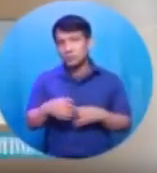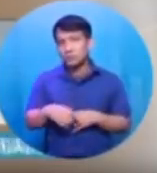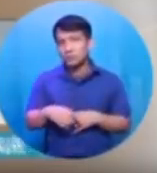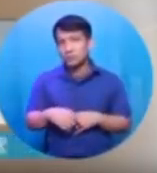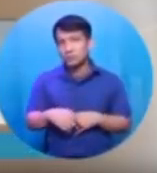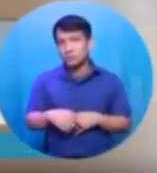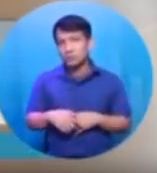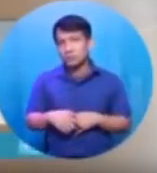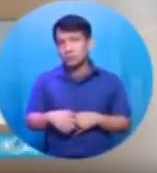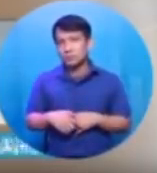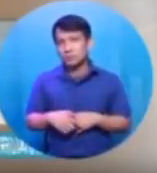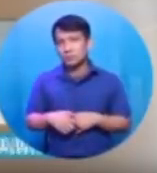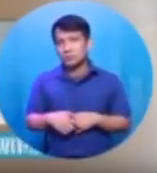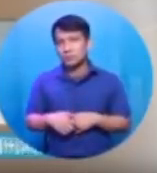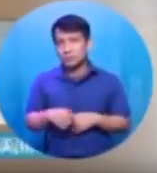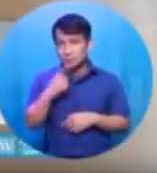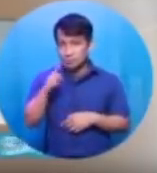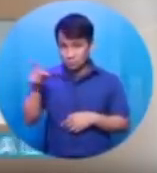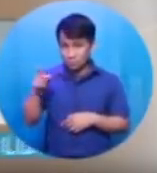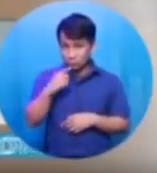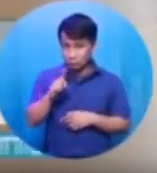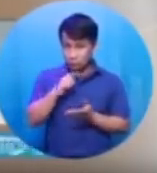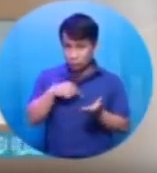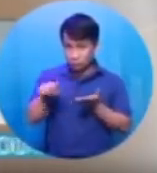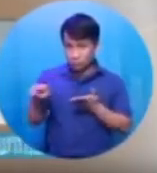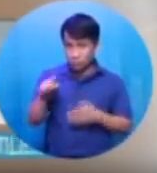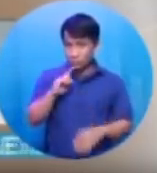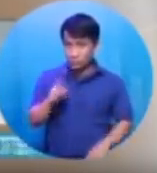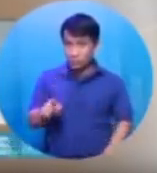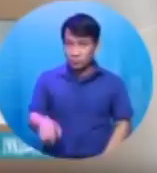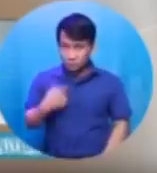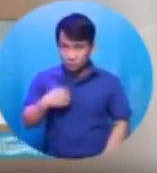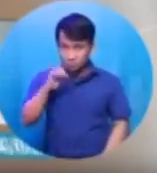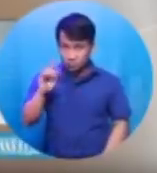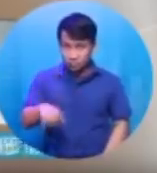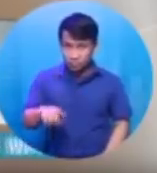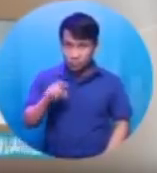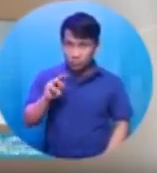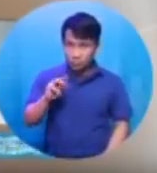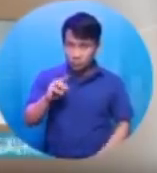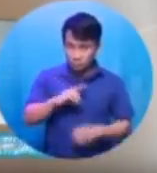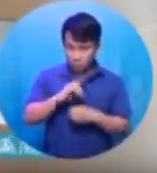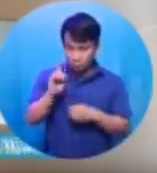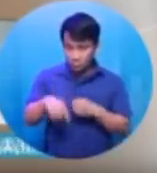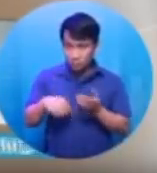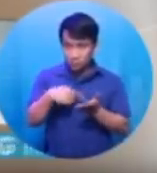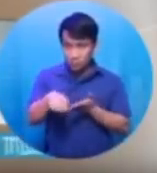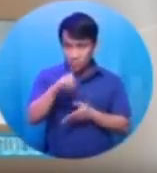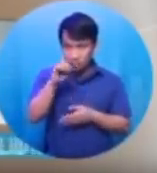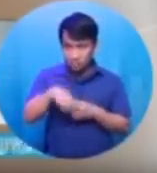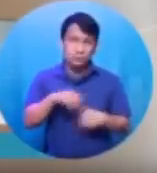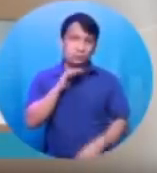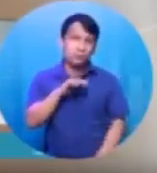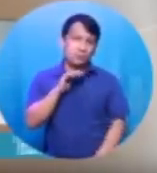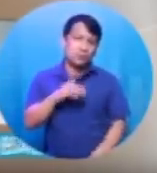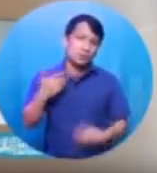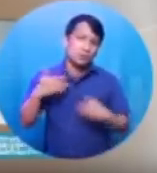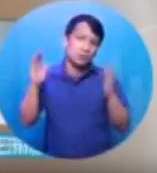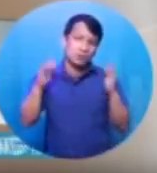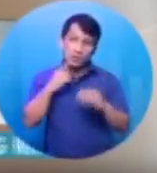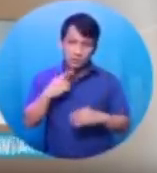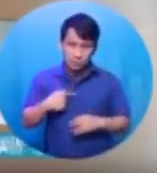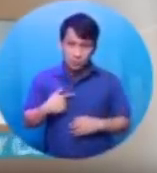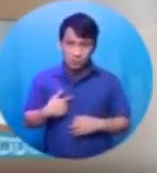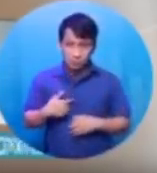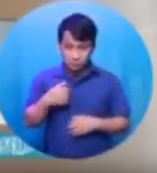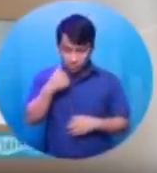doon. Inuupahan mo? Ikaw nagbabayad? Oo, bakit di ako nag-down? Talaga? Ikaw nagbayad? Pagod na ako. Sasabihin mo sa akin,